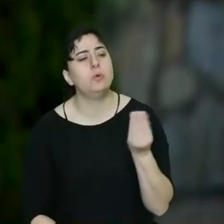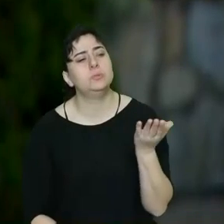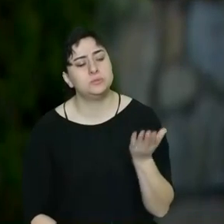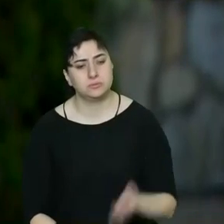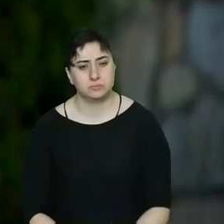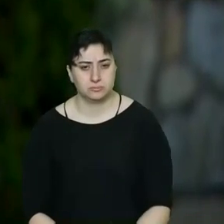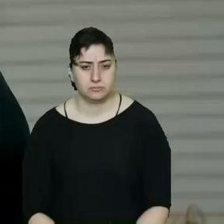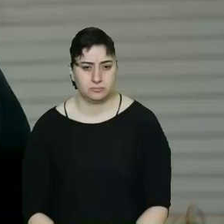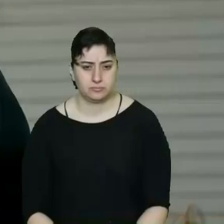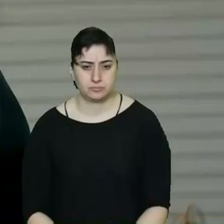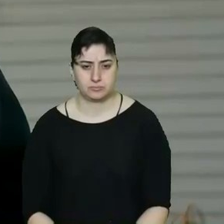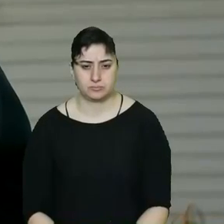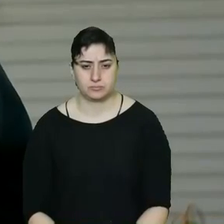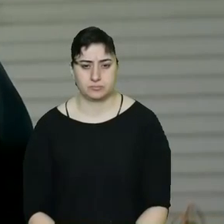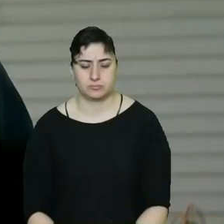mi oğlum? Hissetmedin mi hiç?